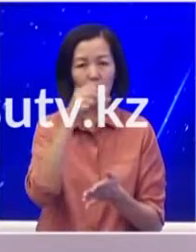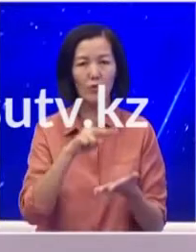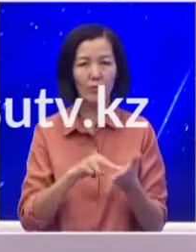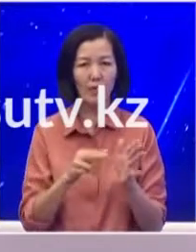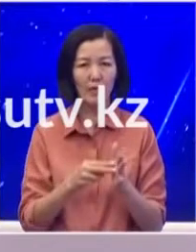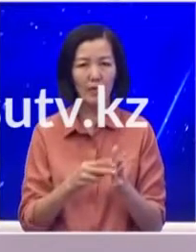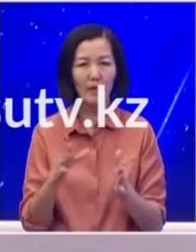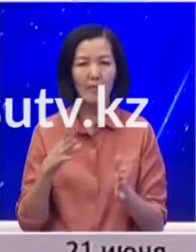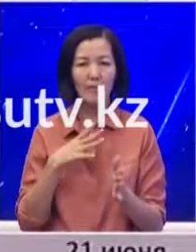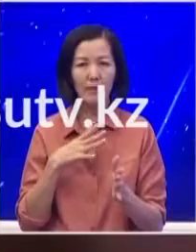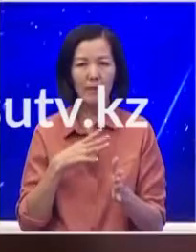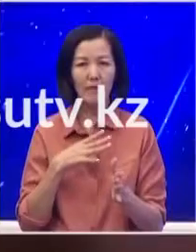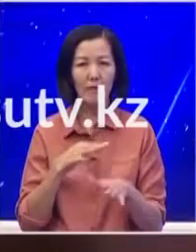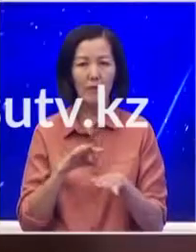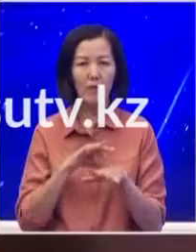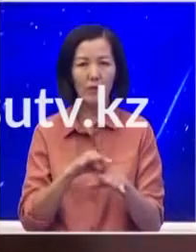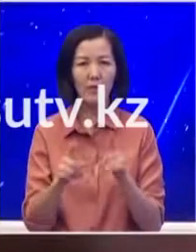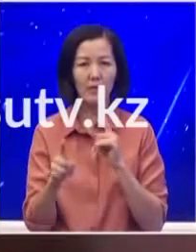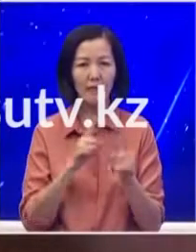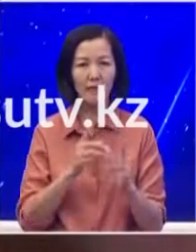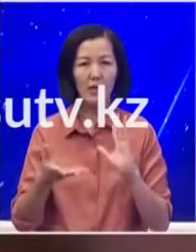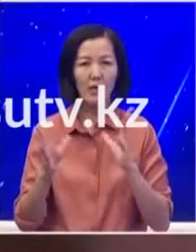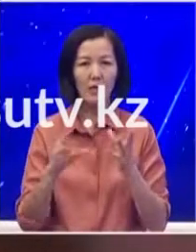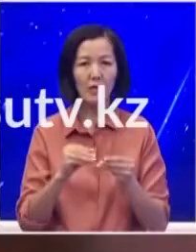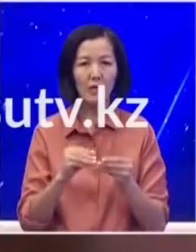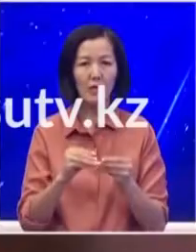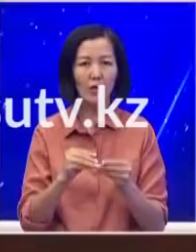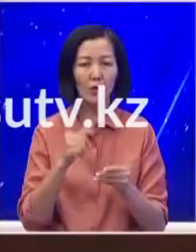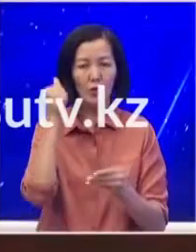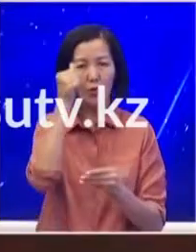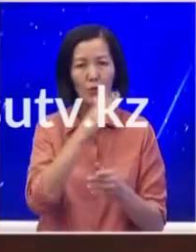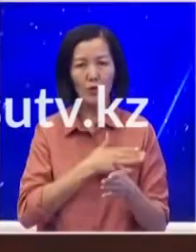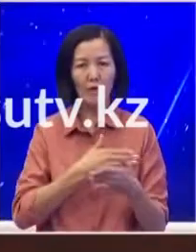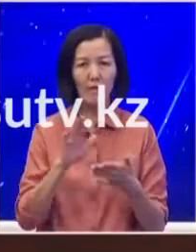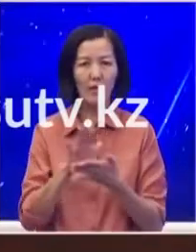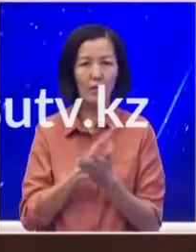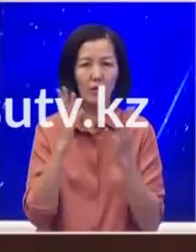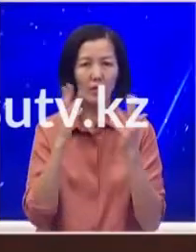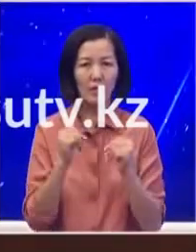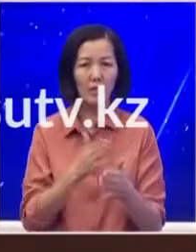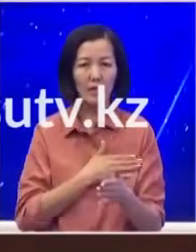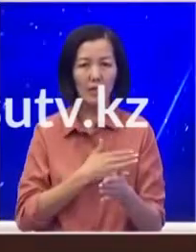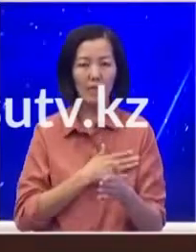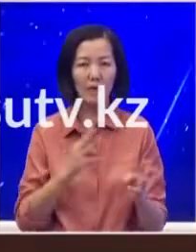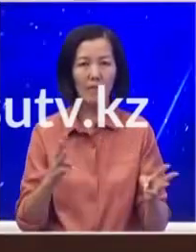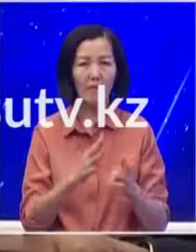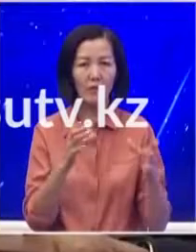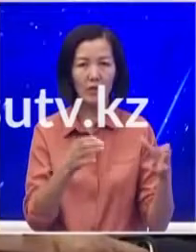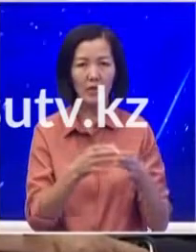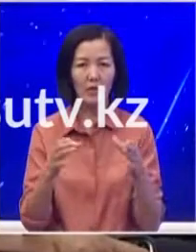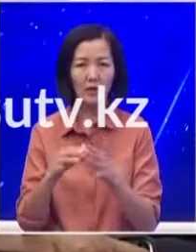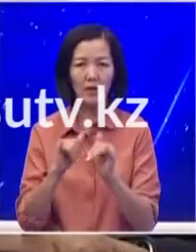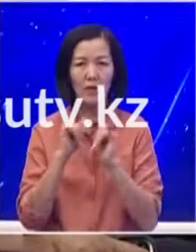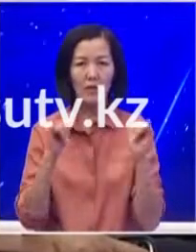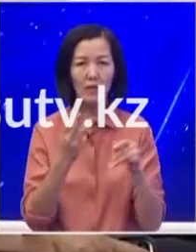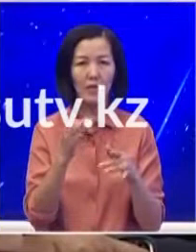2021-2023 годы. Как было отмечено в ходе совещания, в результате проведения года волонтера количество добровольческих организаций в стране